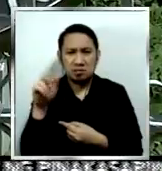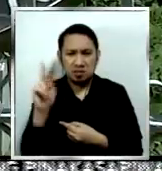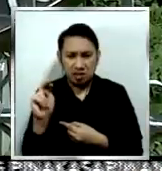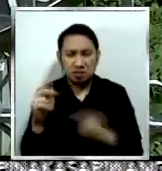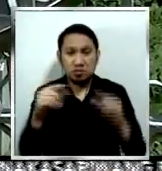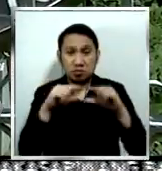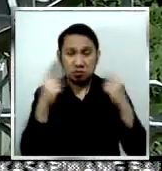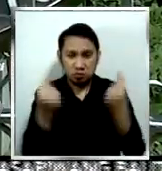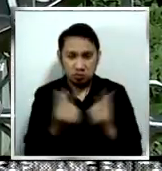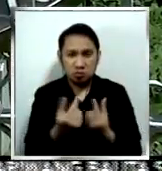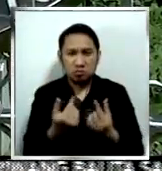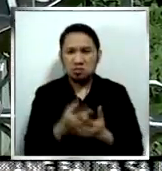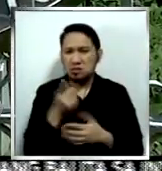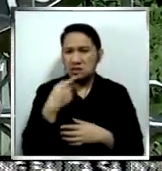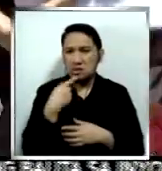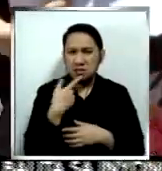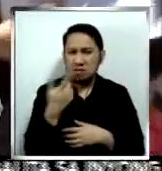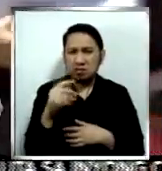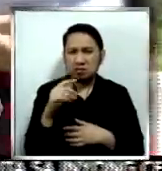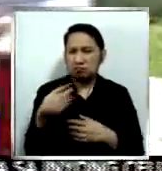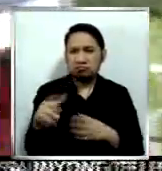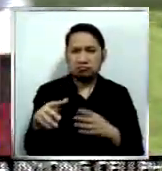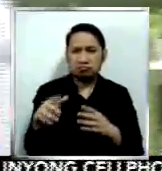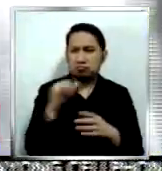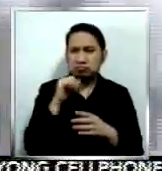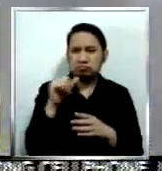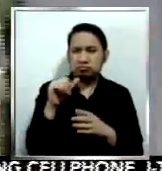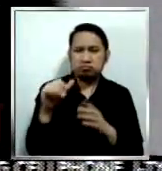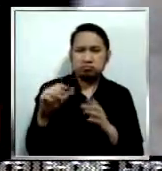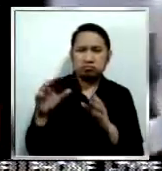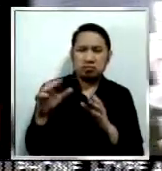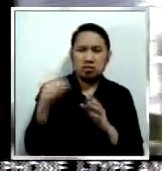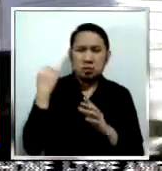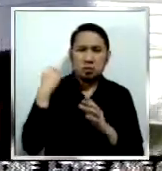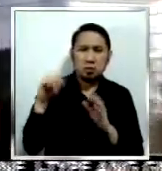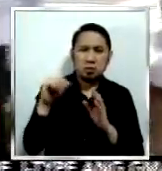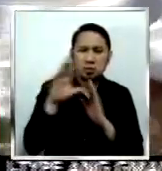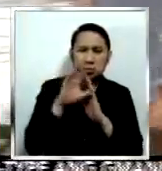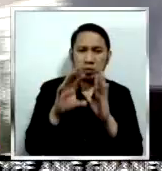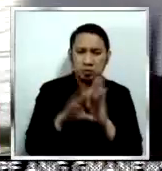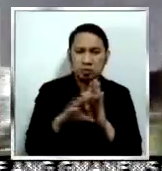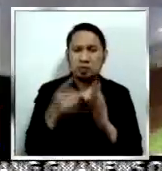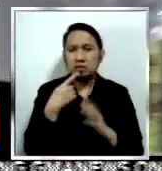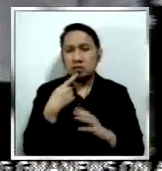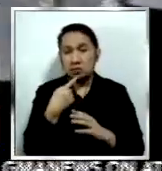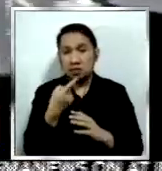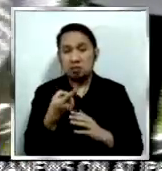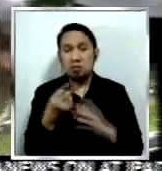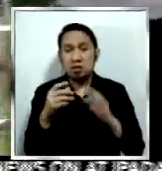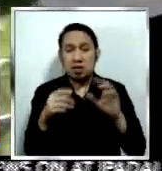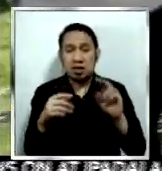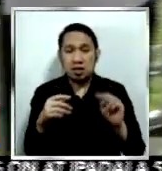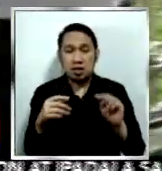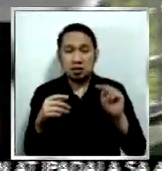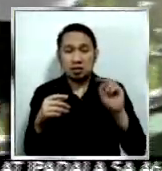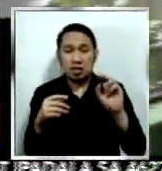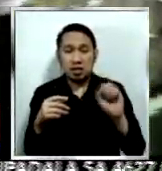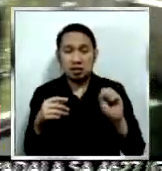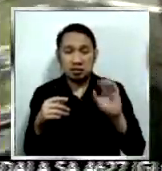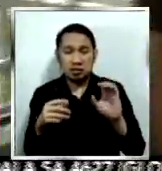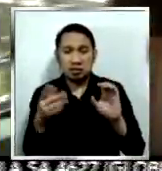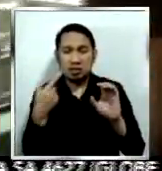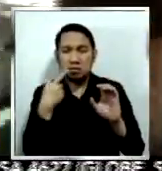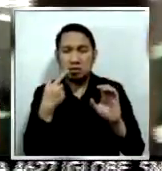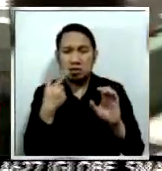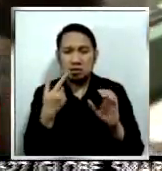unconstitutional ang bagong batas. Bukod sa pagbasura, hiniling din nila sa SC na maglabas ng Temporary Restraining Order o